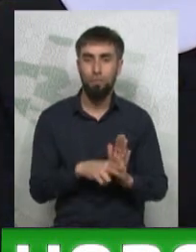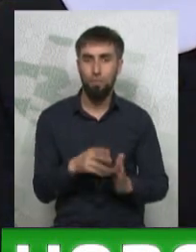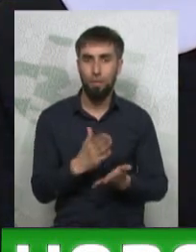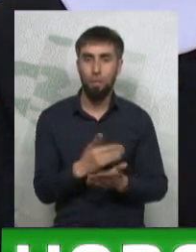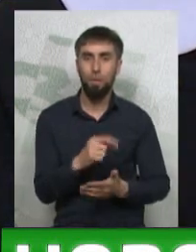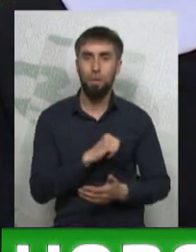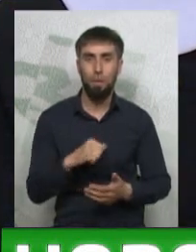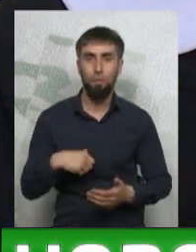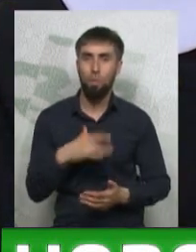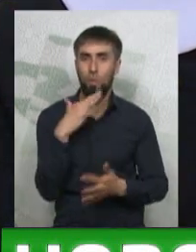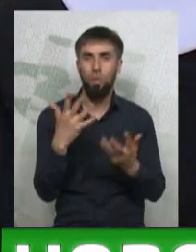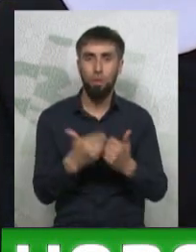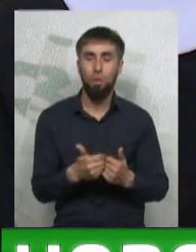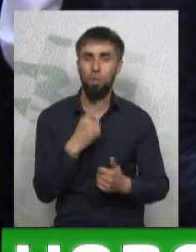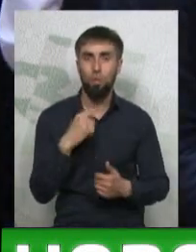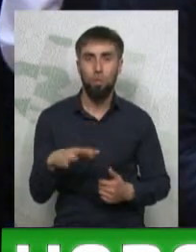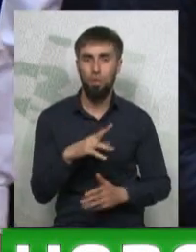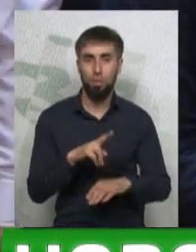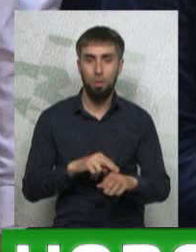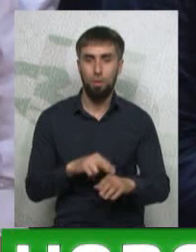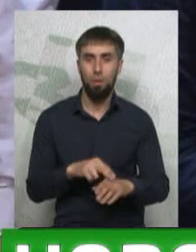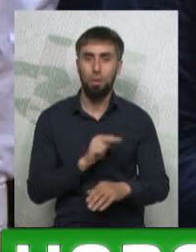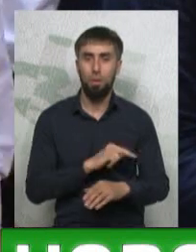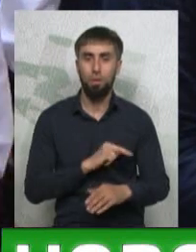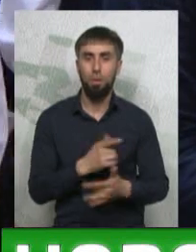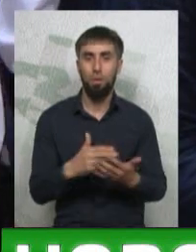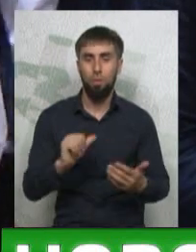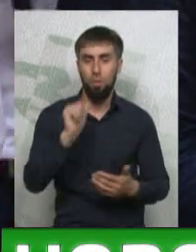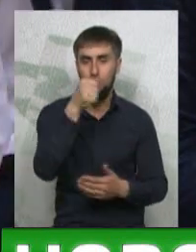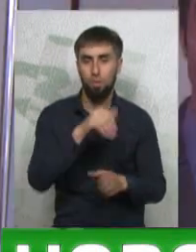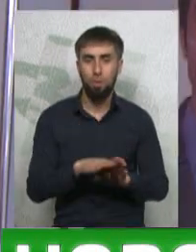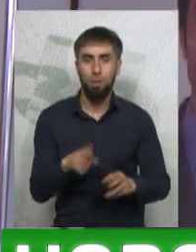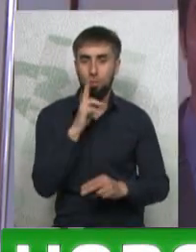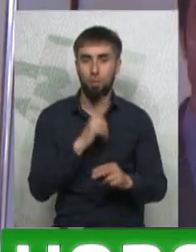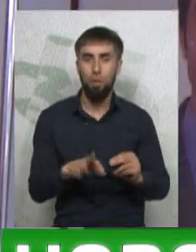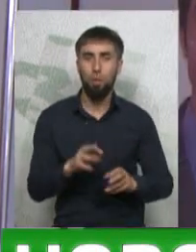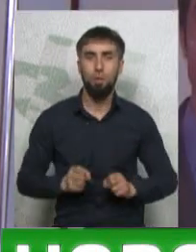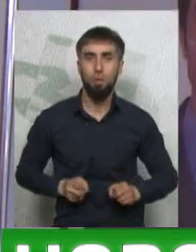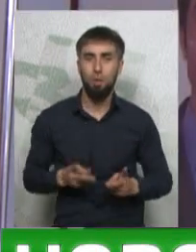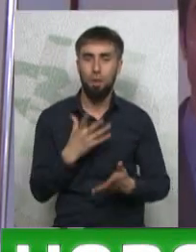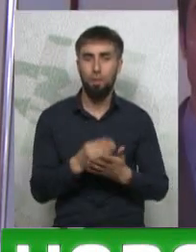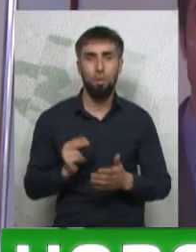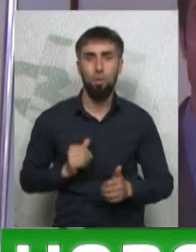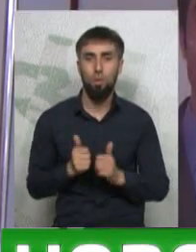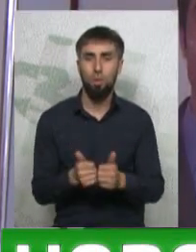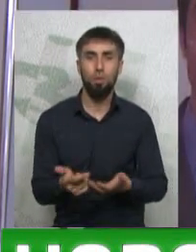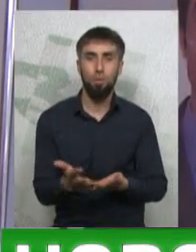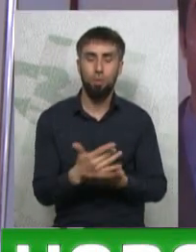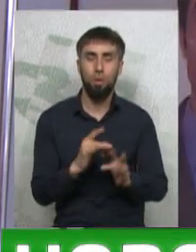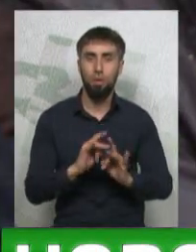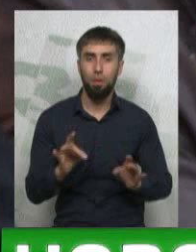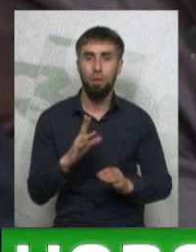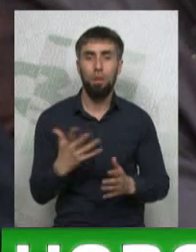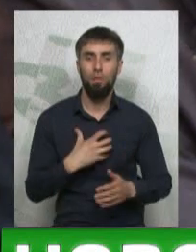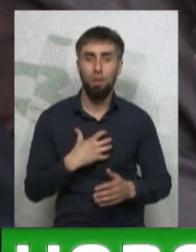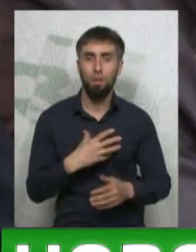одним из самых многочисленных в российской полиции. Сотрудники в разные годы также потеряли от терроризма своих коллег. Собравшимся рассказывают,